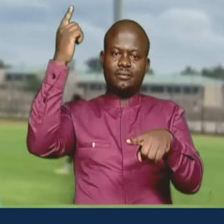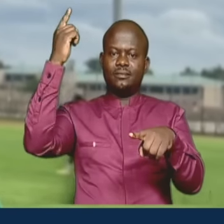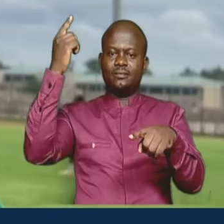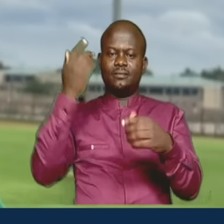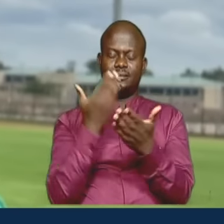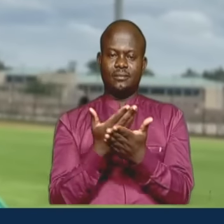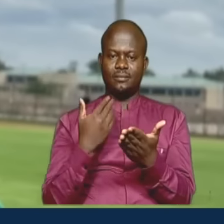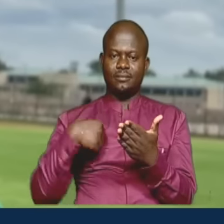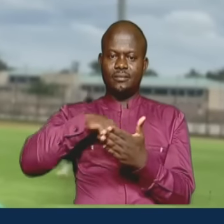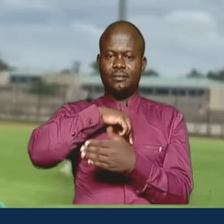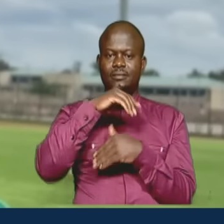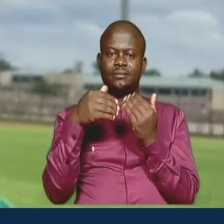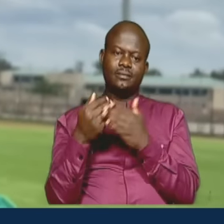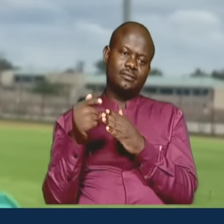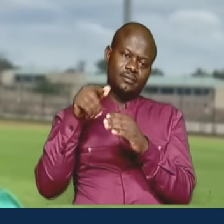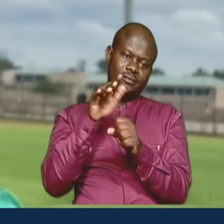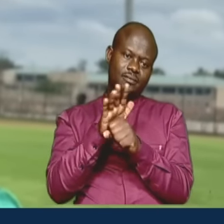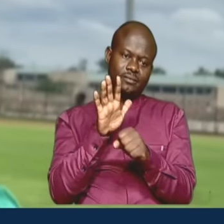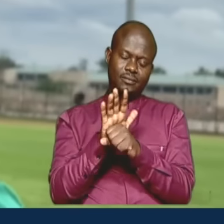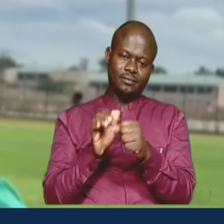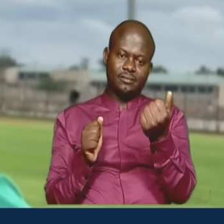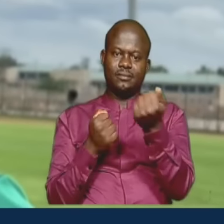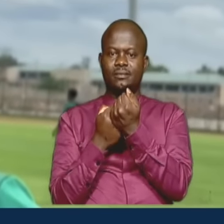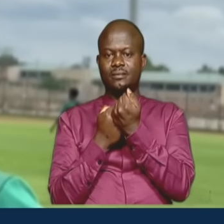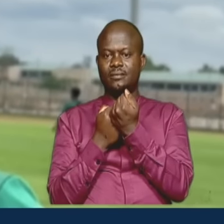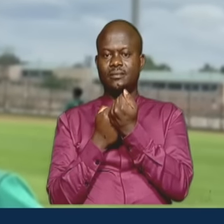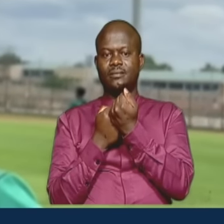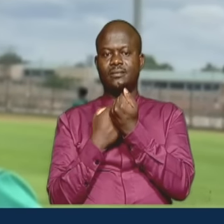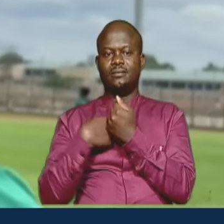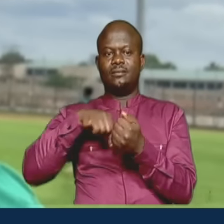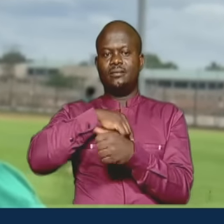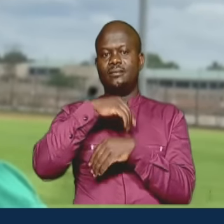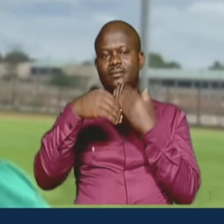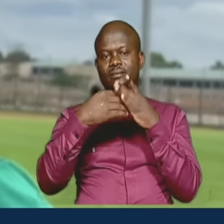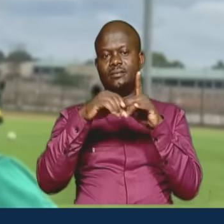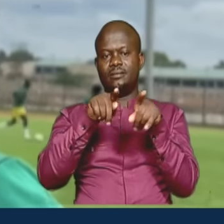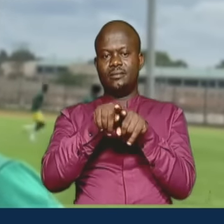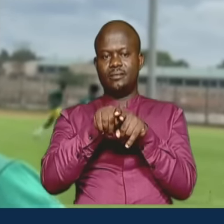yuko bazaza ari benshi bakadushyigikira. Twe nk'abakinnyi rero